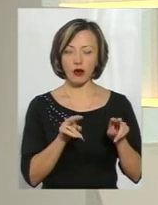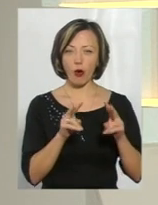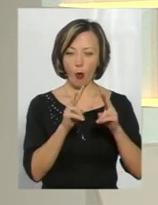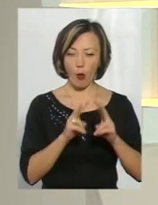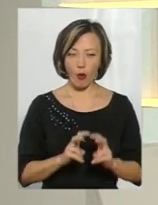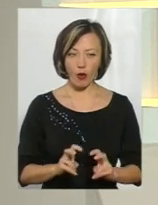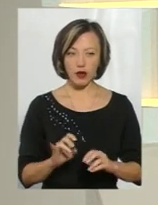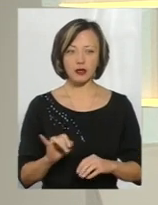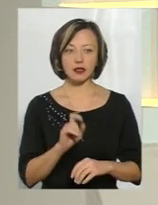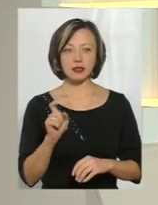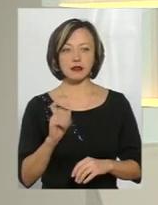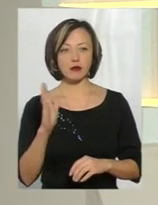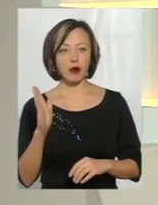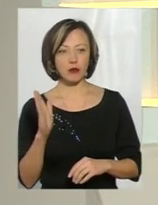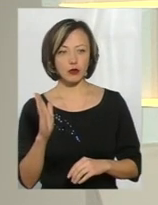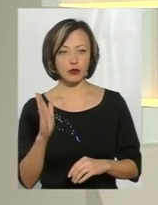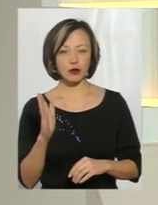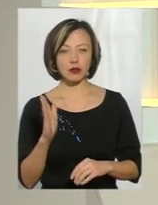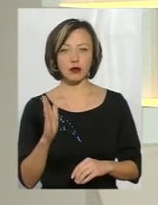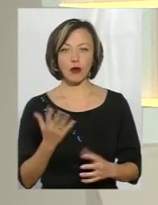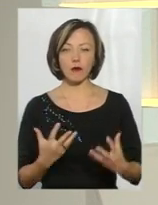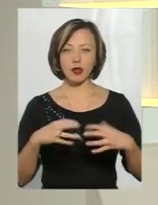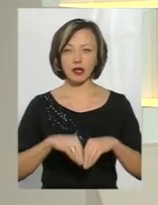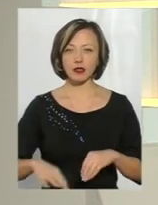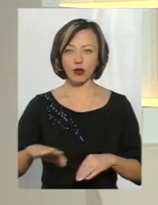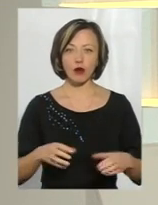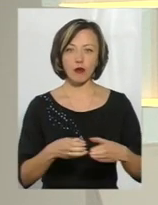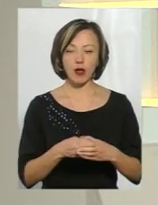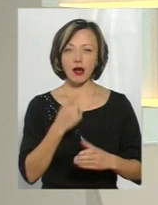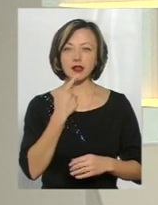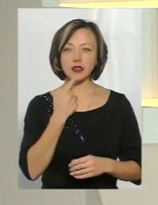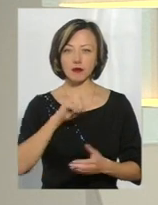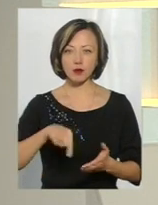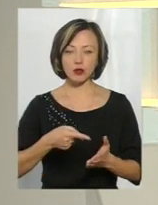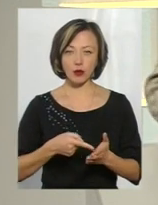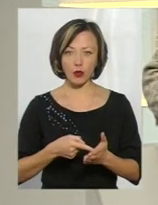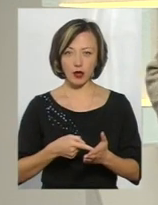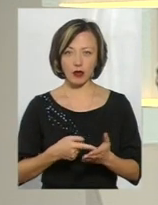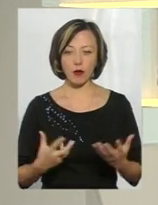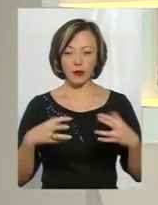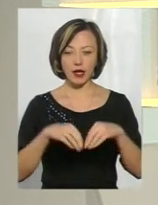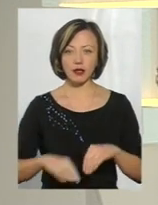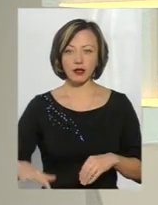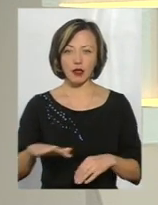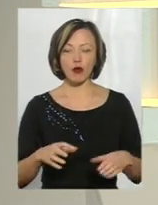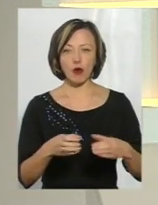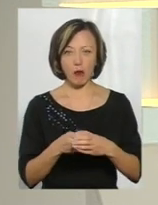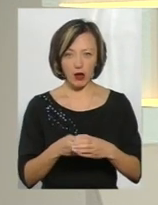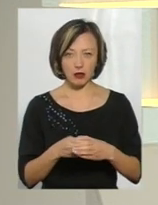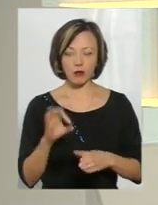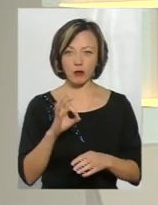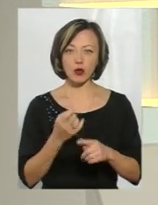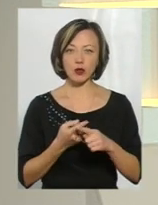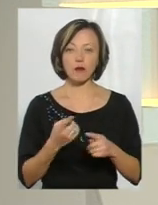із майбутньої об'єднаної територіальної громади Красилівської міської об'єднаної тергромади. Власне,